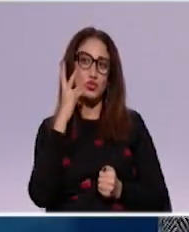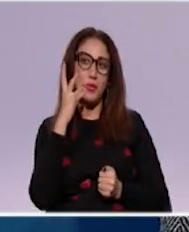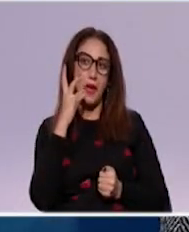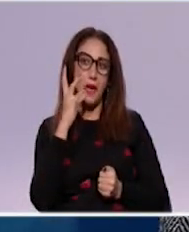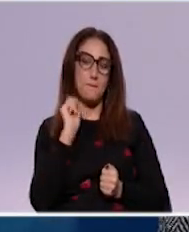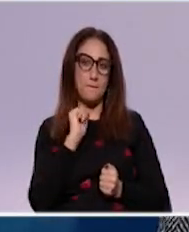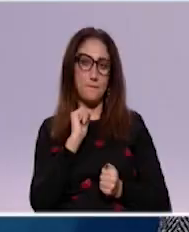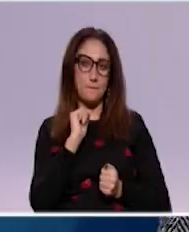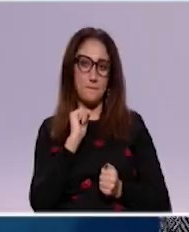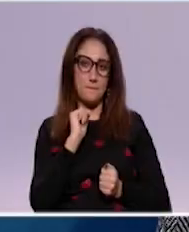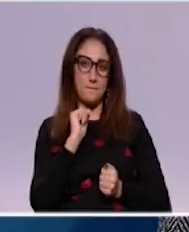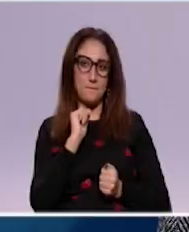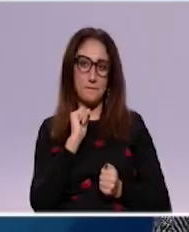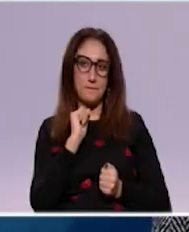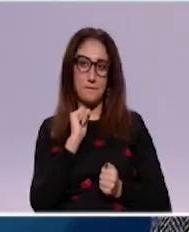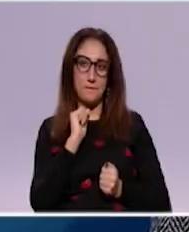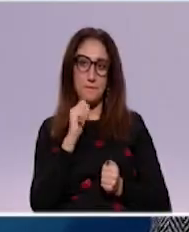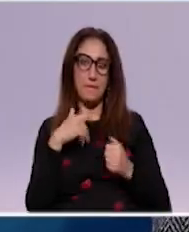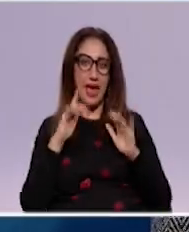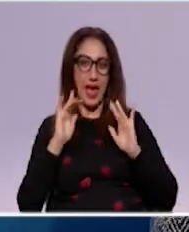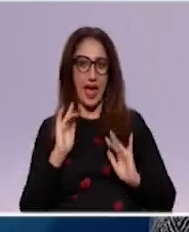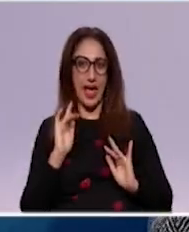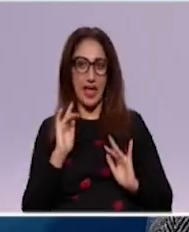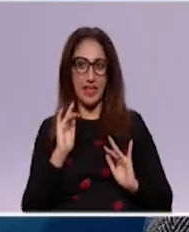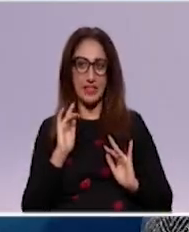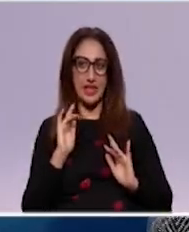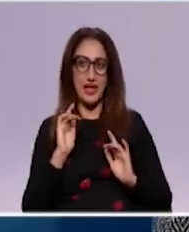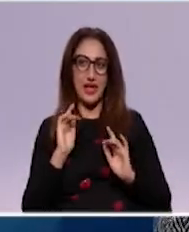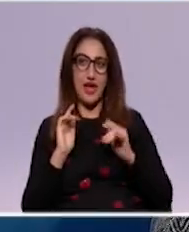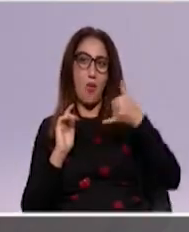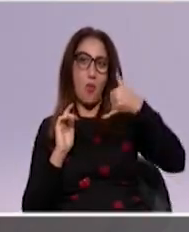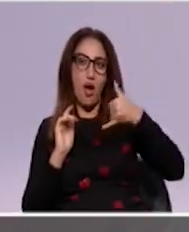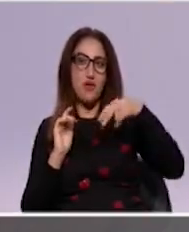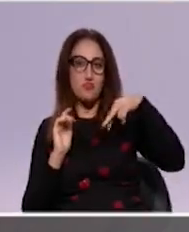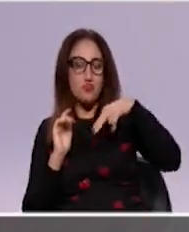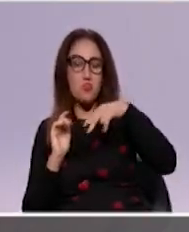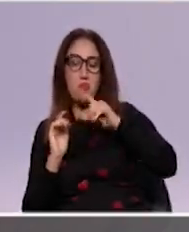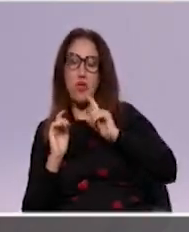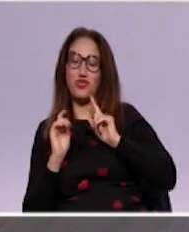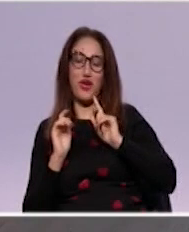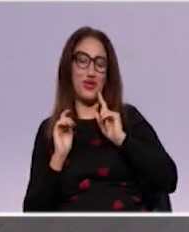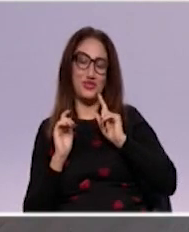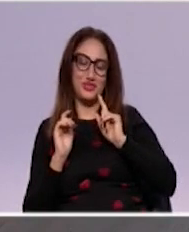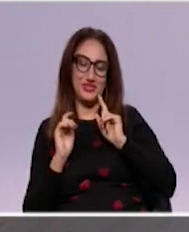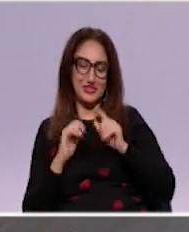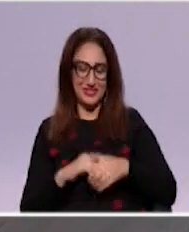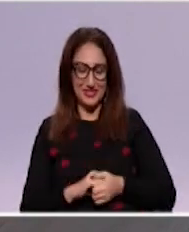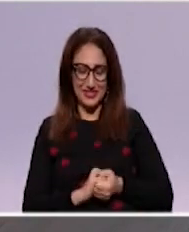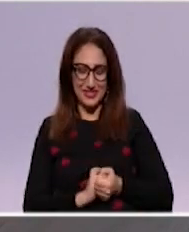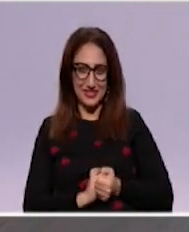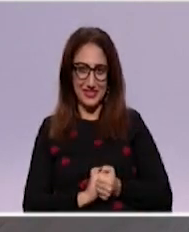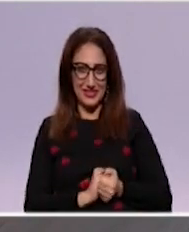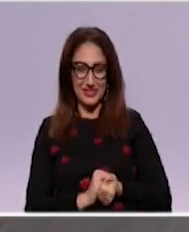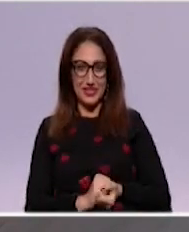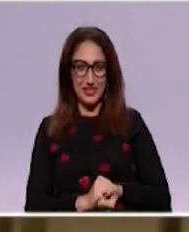الكوكب. انا قاعد الحمد لله، ما وقف هتعرف بقى الحكايه. منى اخر عضو انت